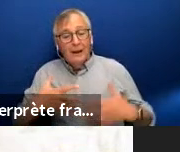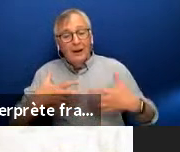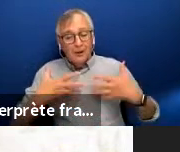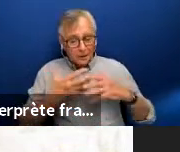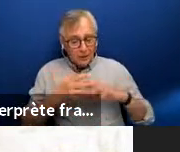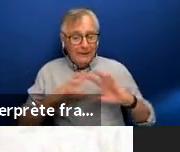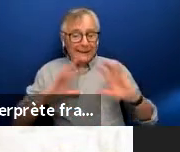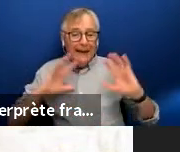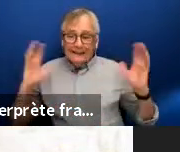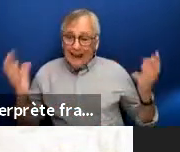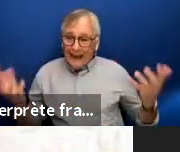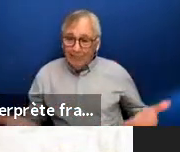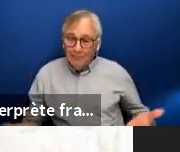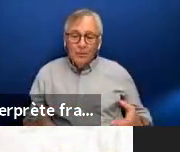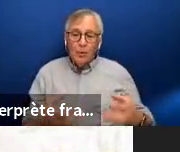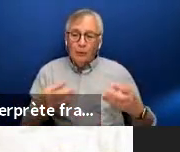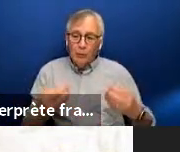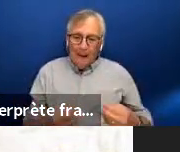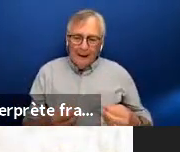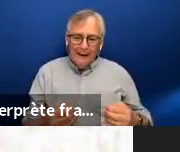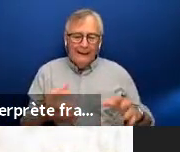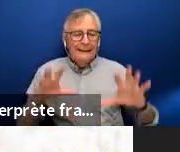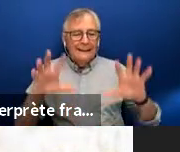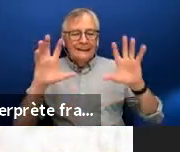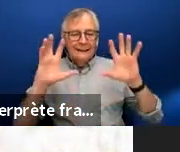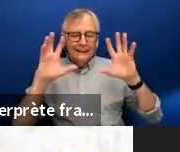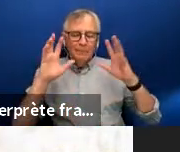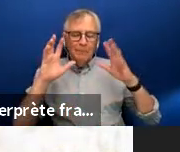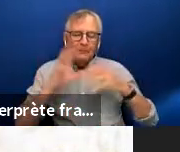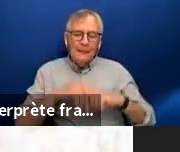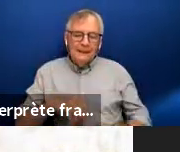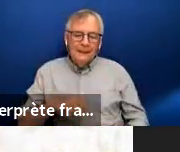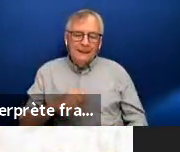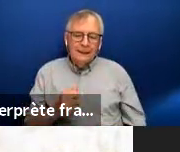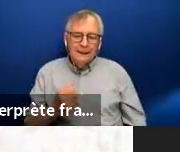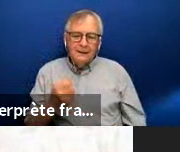sourds. Lorsqu'on est à la table, qu'on veut parler